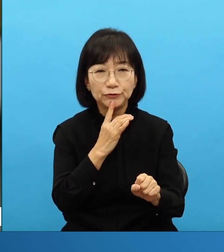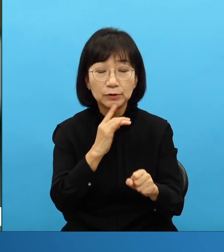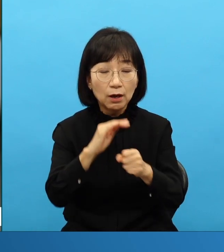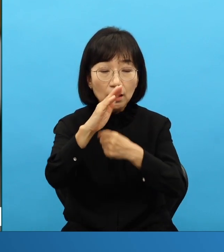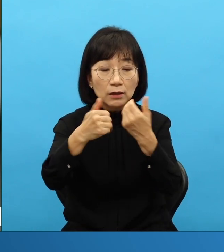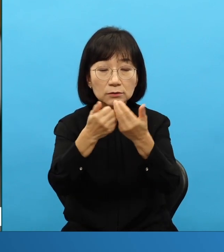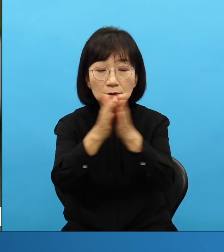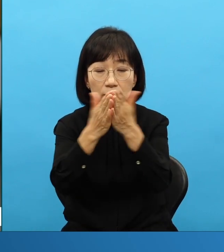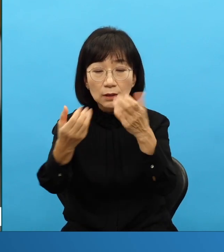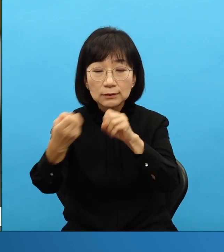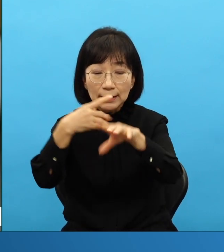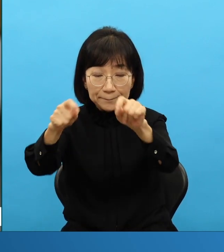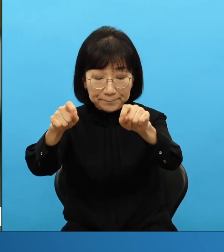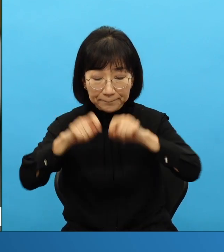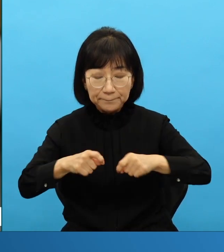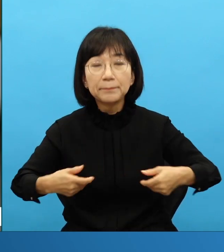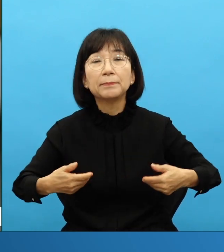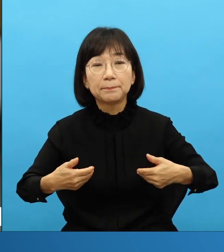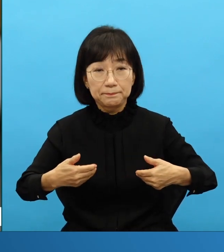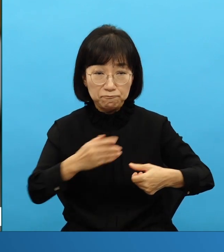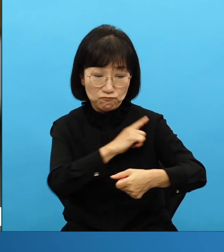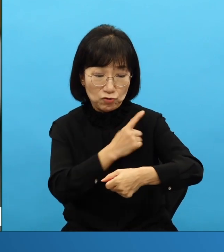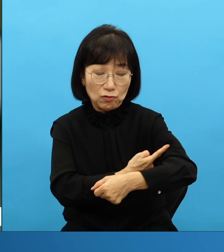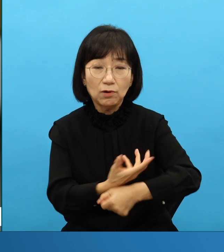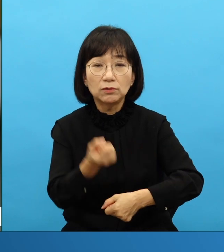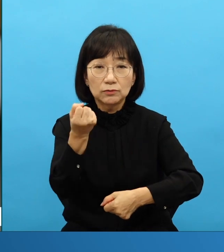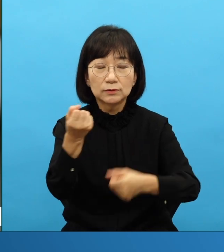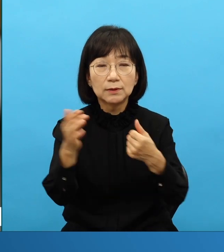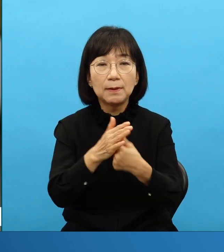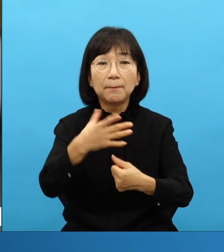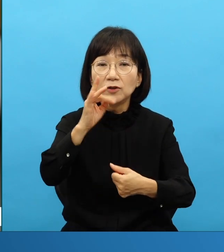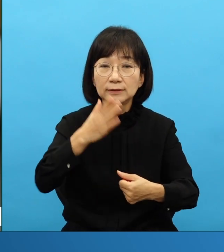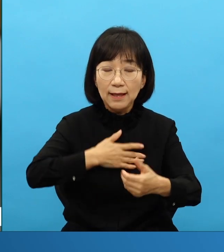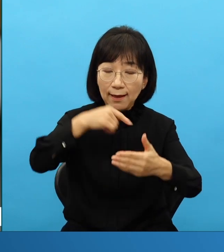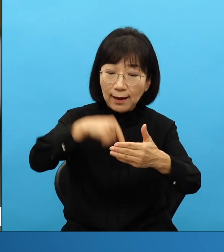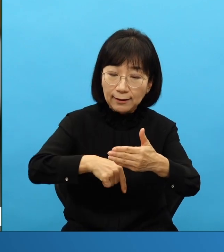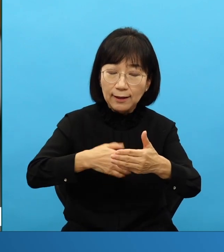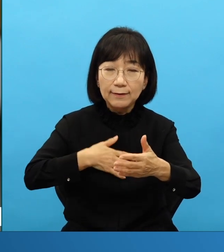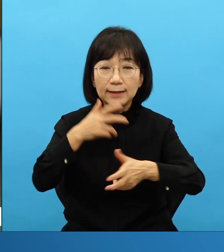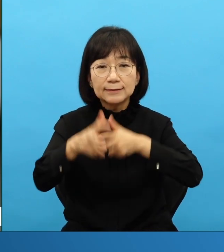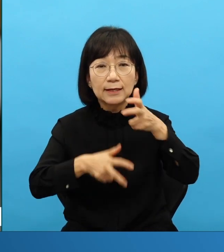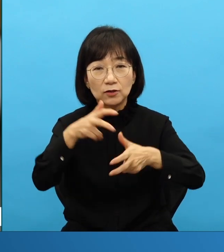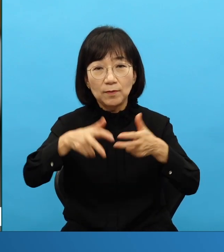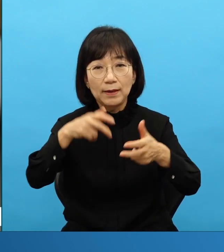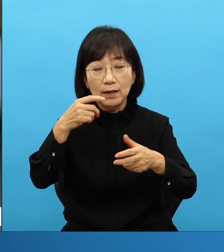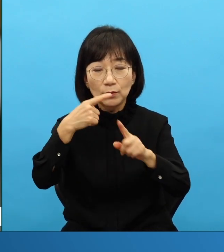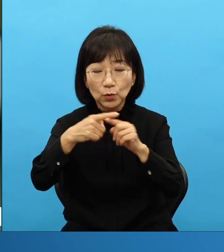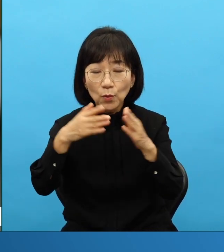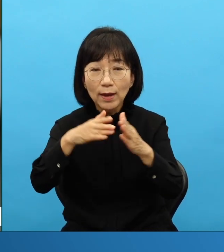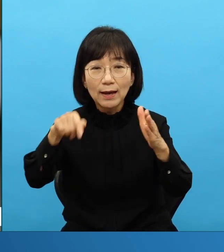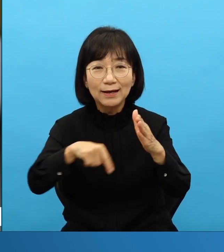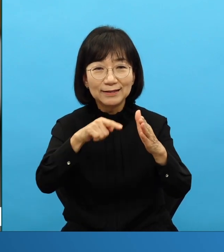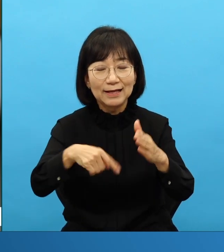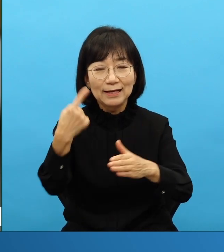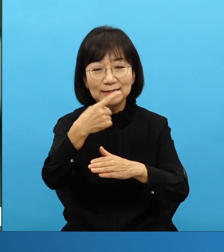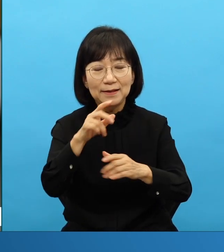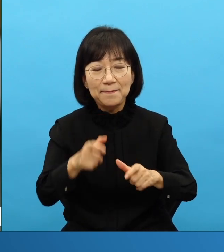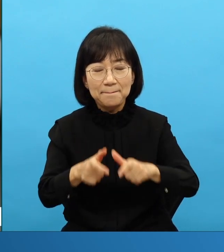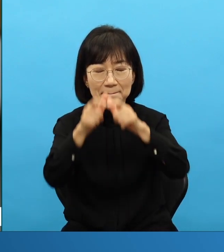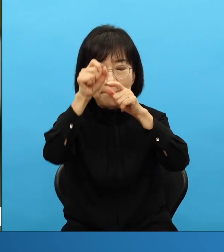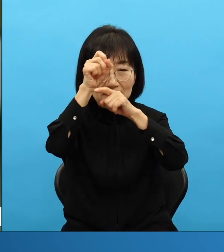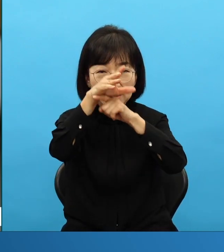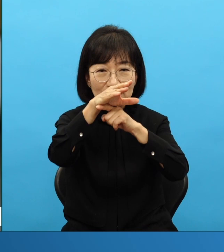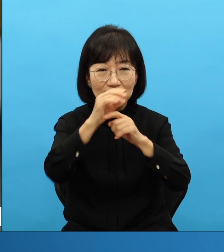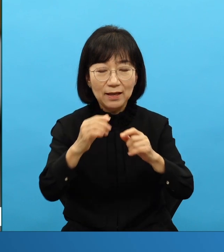응답을 받을 자격이 있기 때문에 먼저 내 속에, 산업 속에, 교회의 1천망대와 성전 준비하는